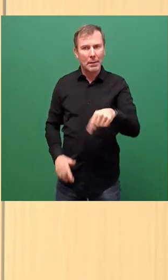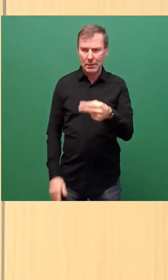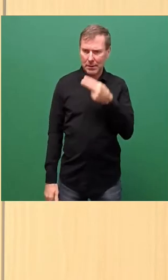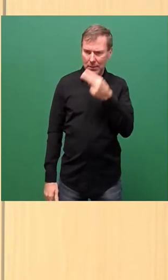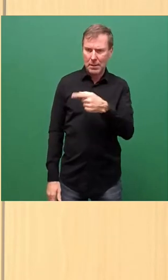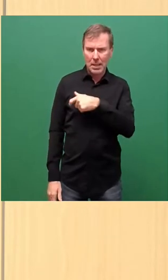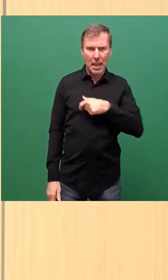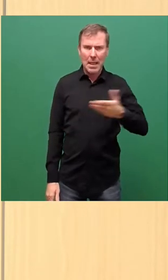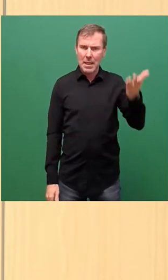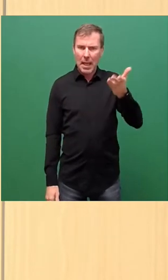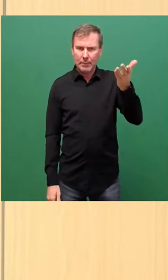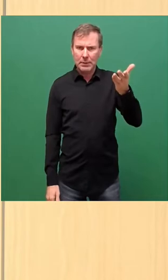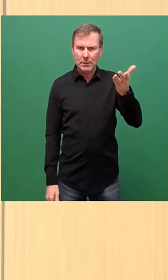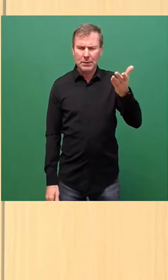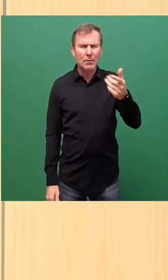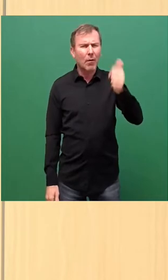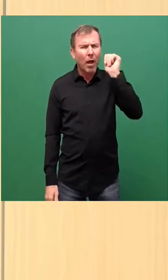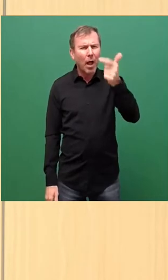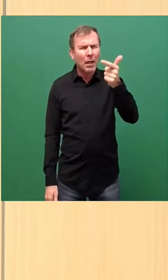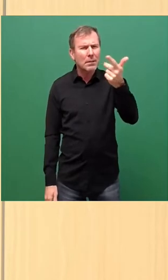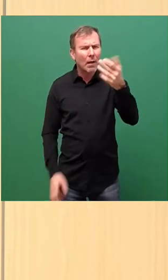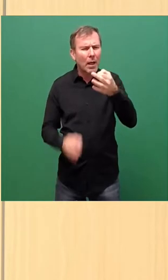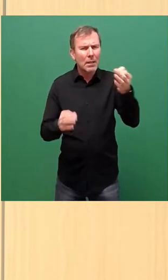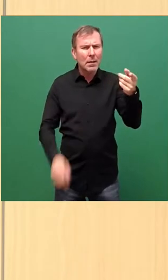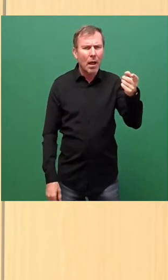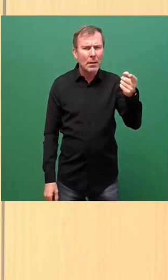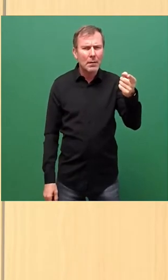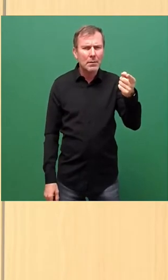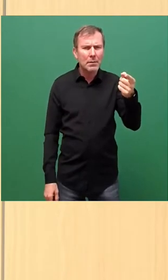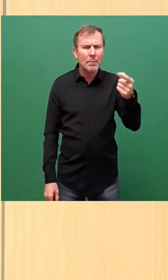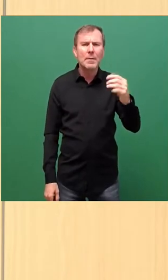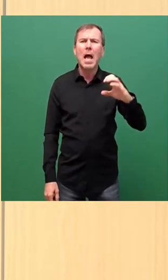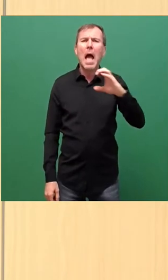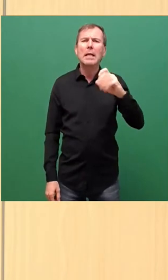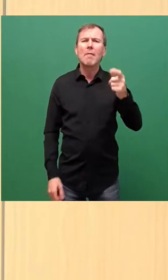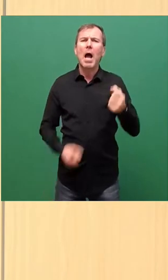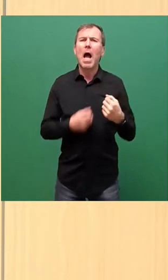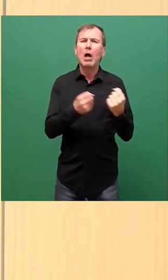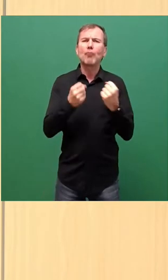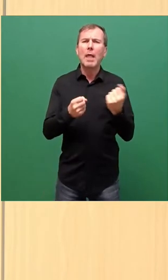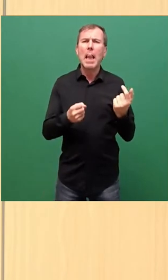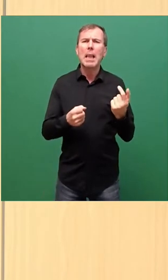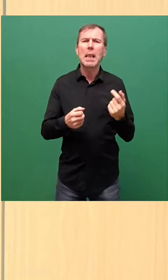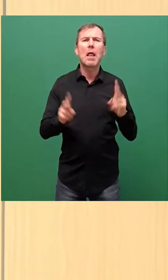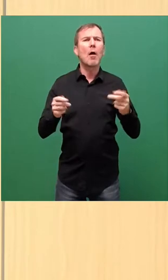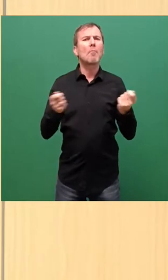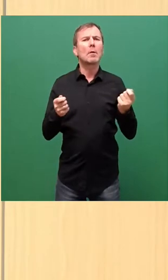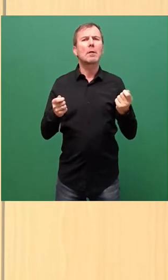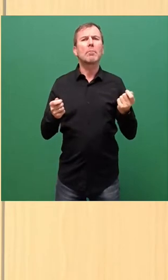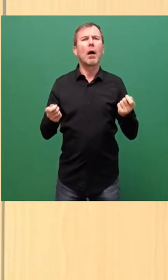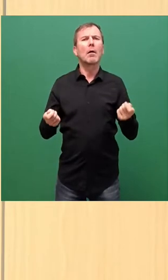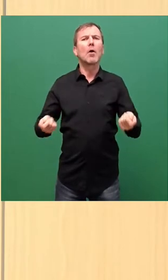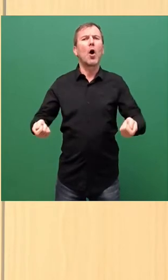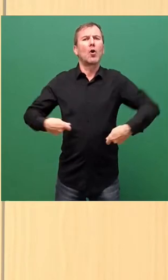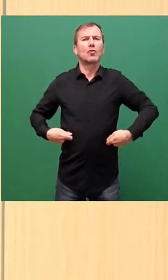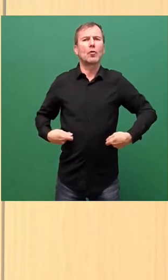glaube, die Nachricht kam vor 1 oder 2 Tagen, da zieht sich Clever Shuttle gerade aus dem normalen Betrieb zurück, weil sie es wirtschaftlich nicht mehr